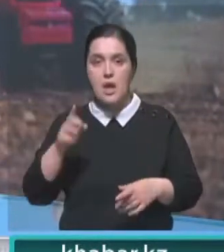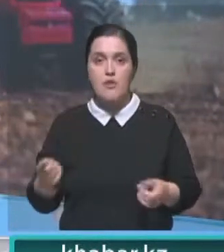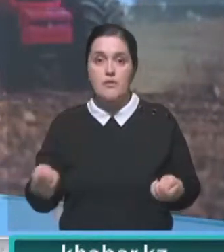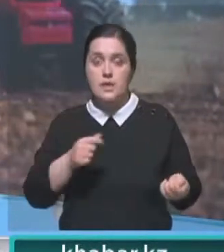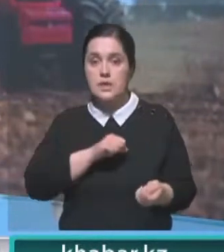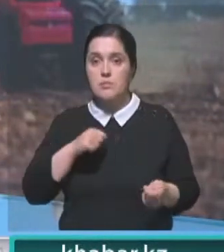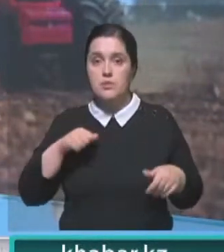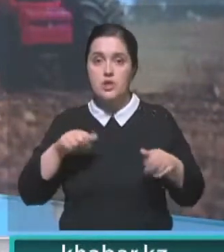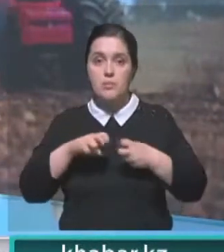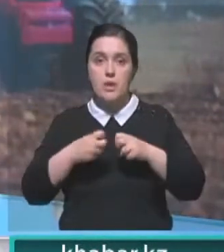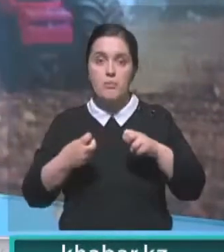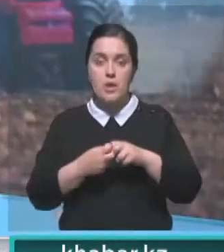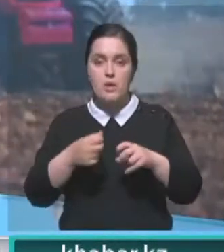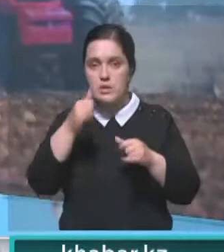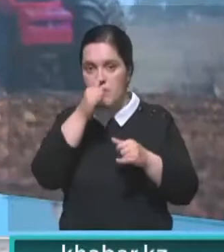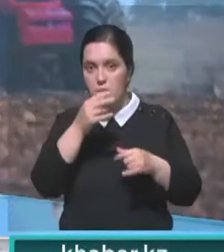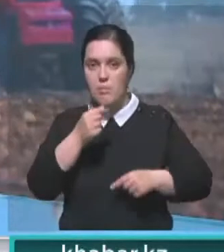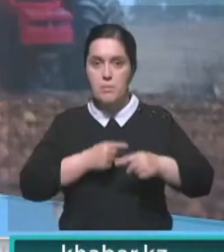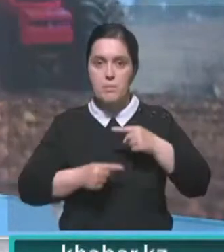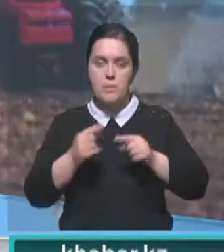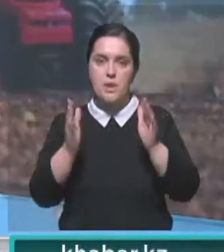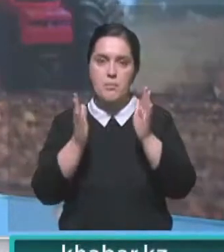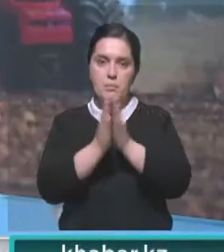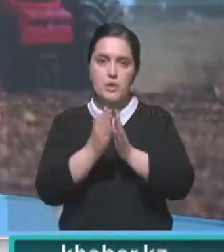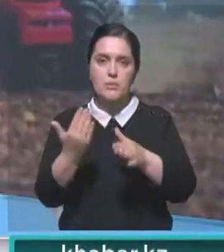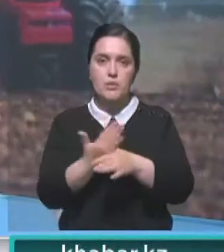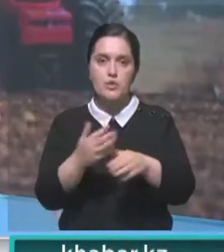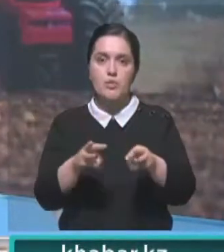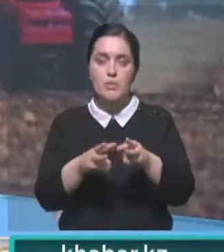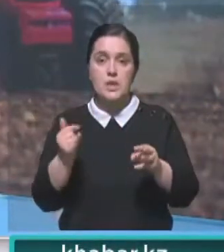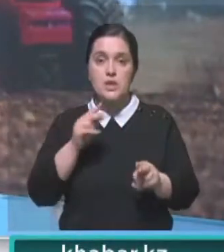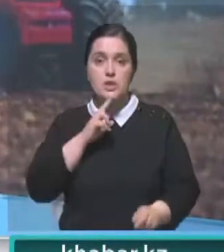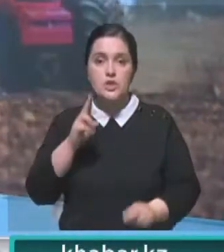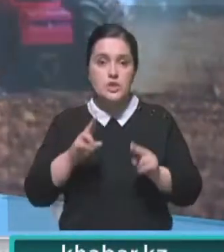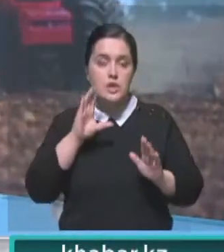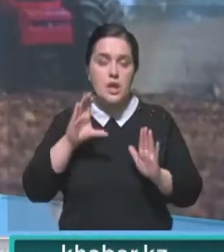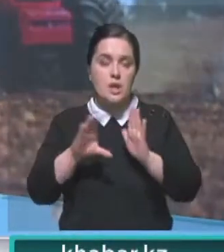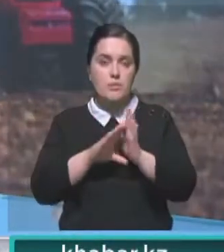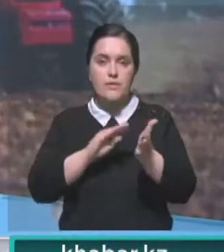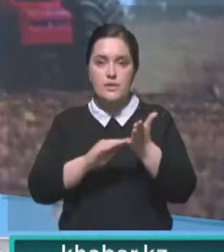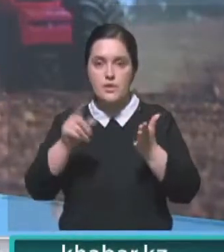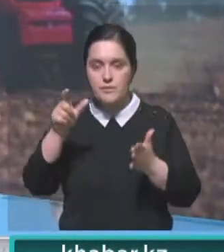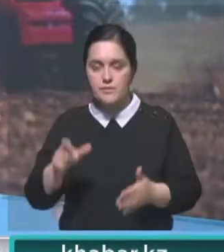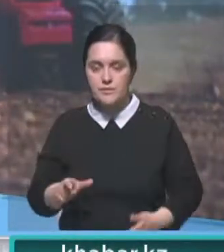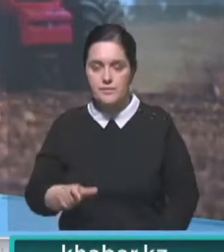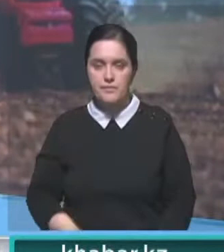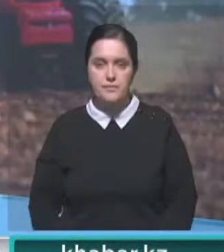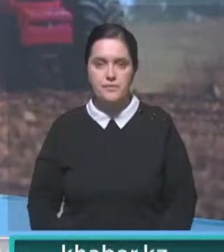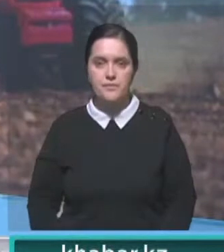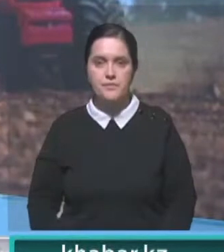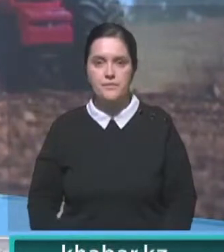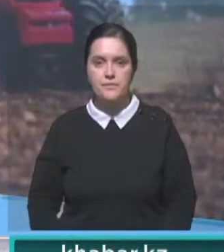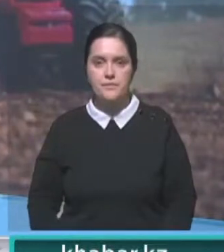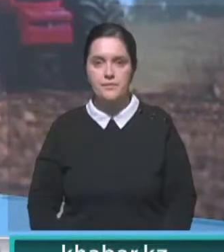власти самостоятельно решить проблему также не в силах. Бизнесмены просят помощи у правительства. Их жалобы выслушали наши